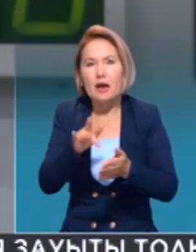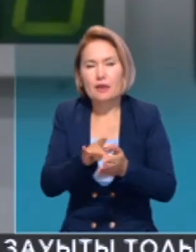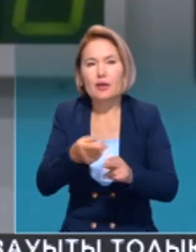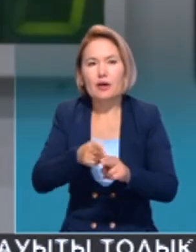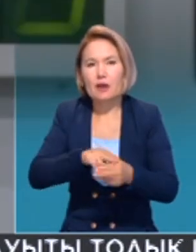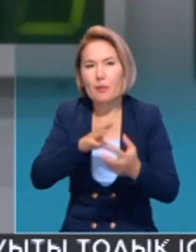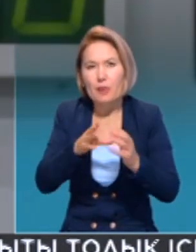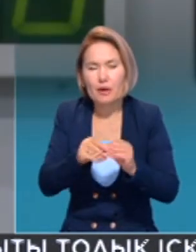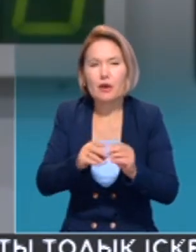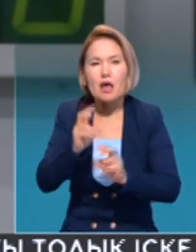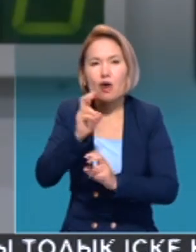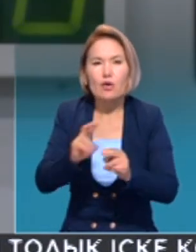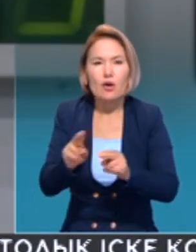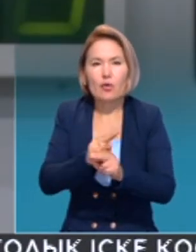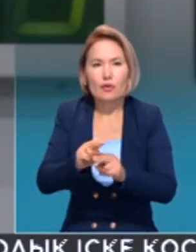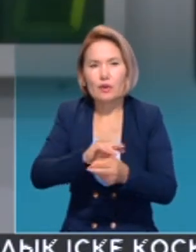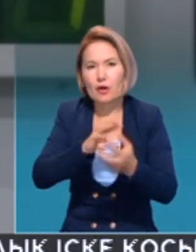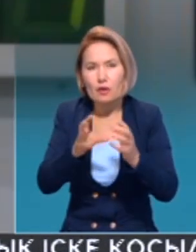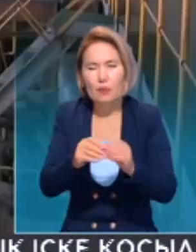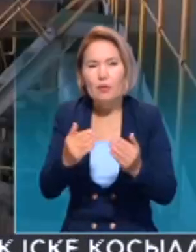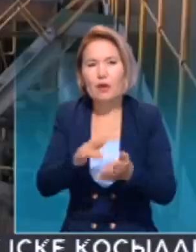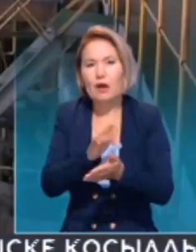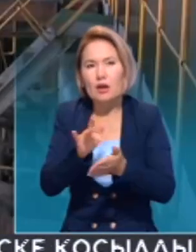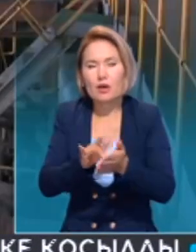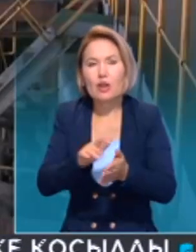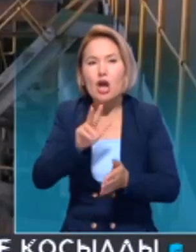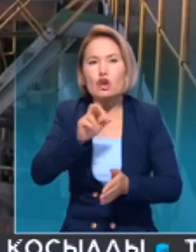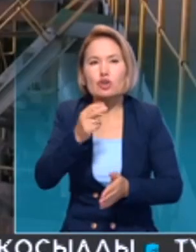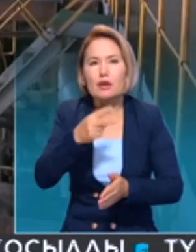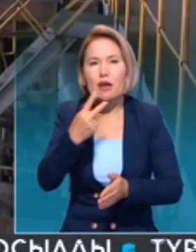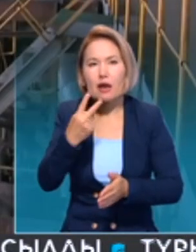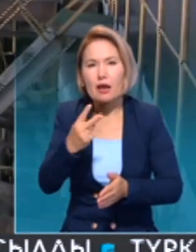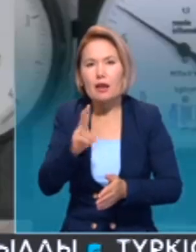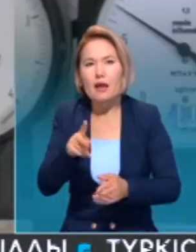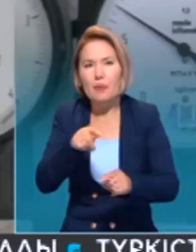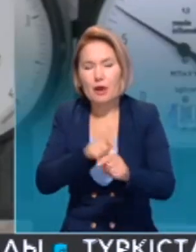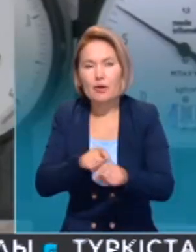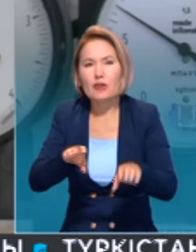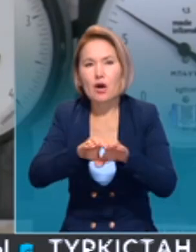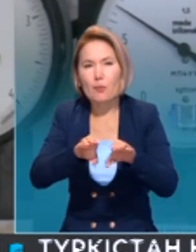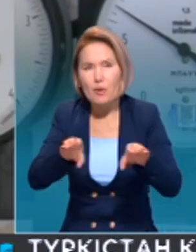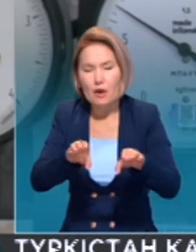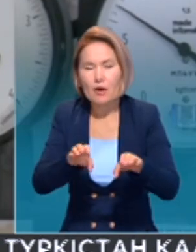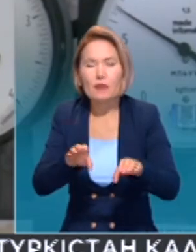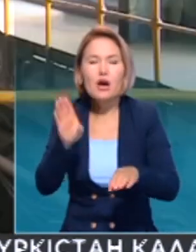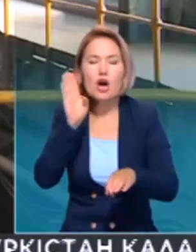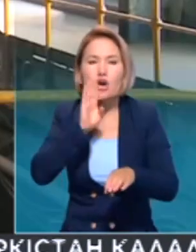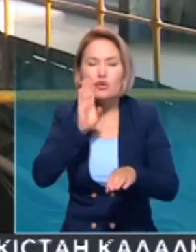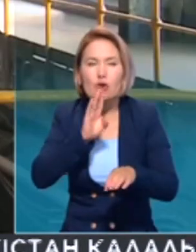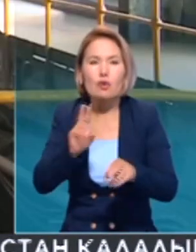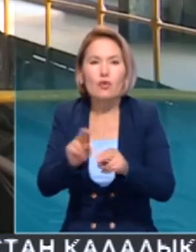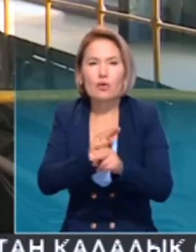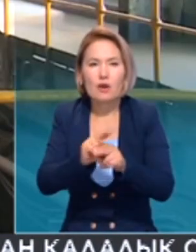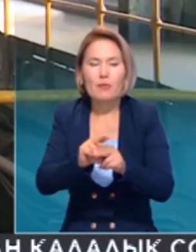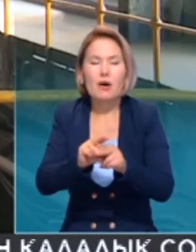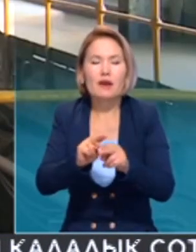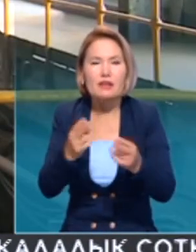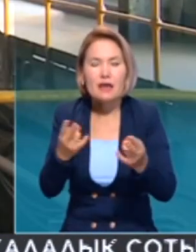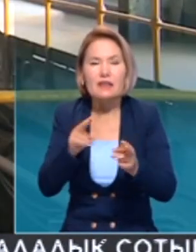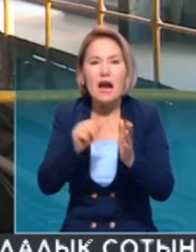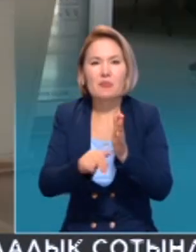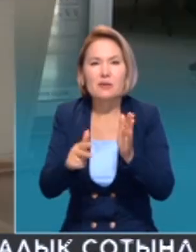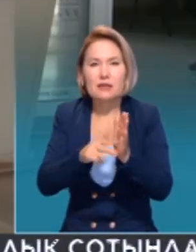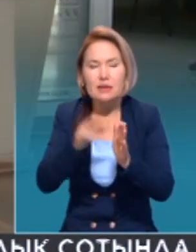коммуналдық инфрақұрылымы да жаңарады. Бүгінде қаладағы 322 шақырымды құрайтын жылу желілерінің 68% әбден тозған.